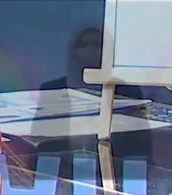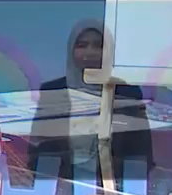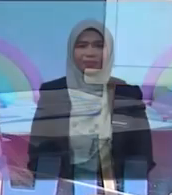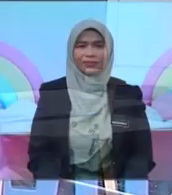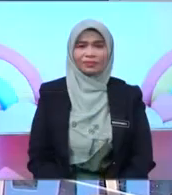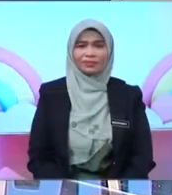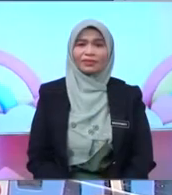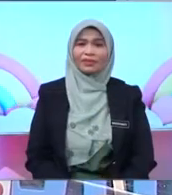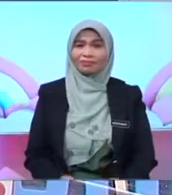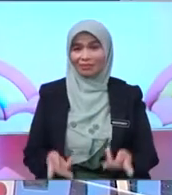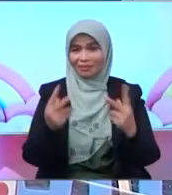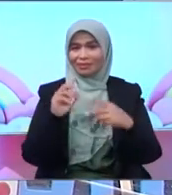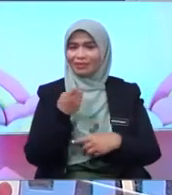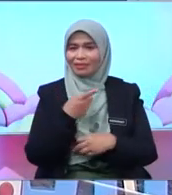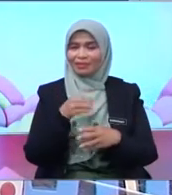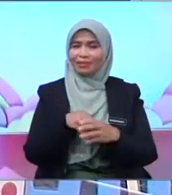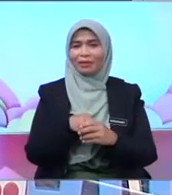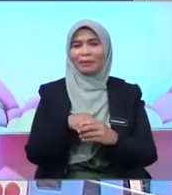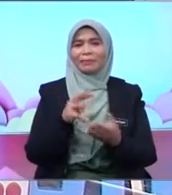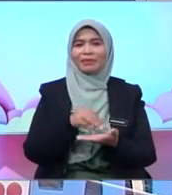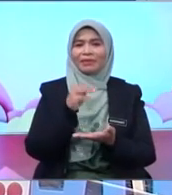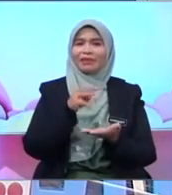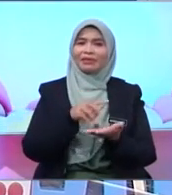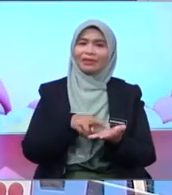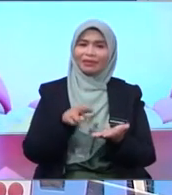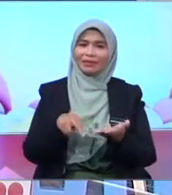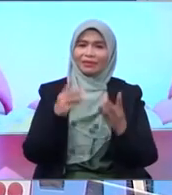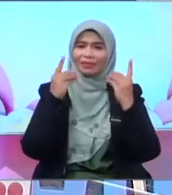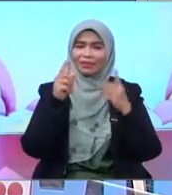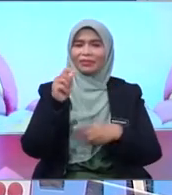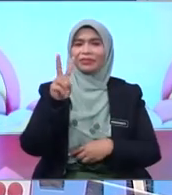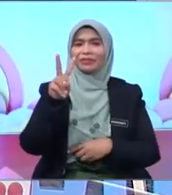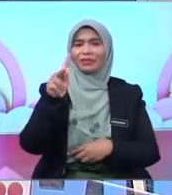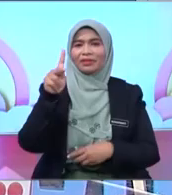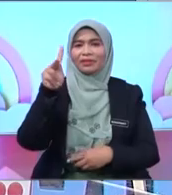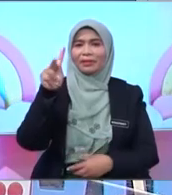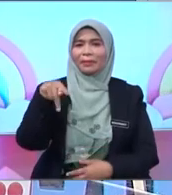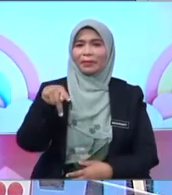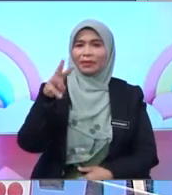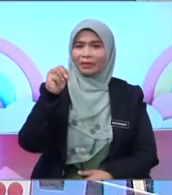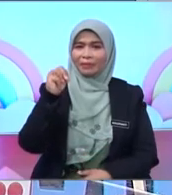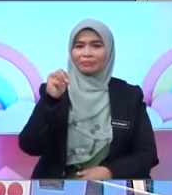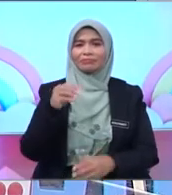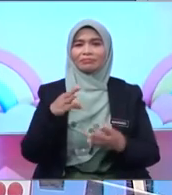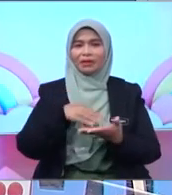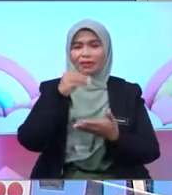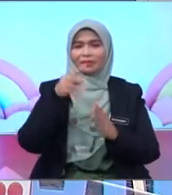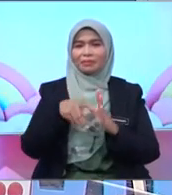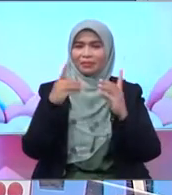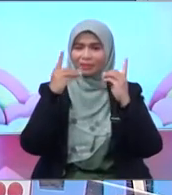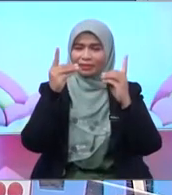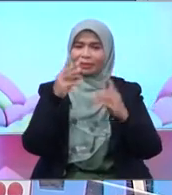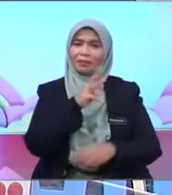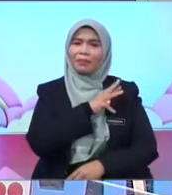baik kembali kita dalam slot mendengar rendah dididik TV cpm dimana pada hari ini kita belajar mata pelajaran pendidikan